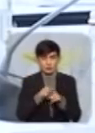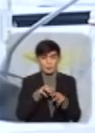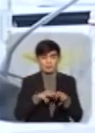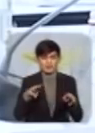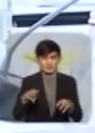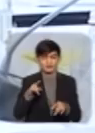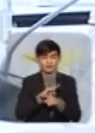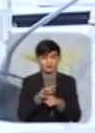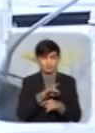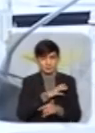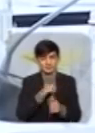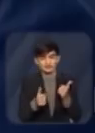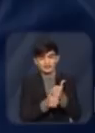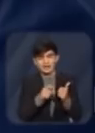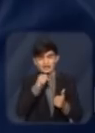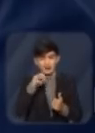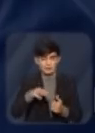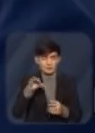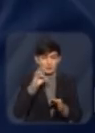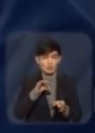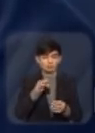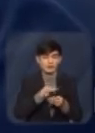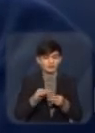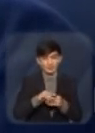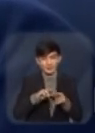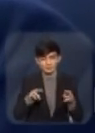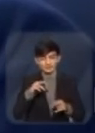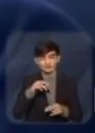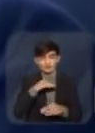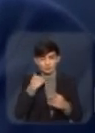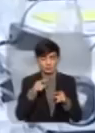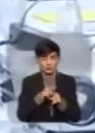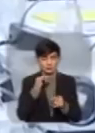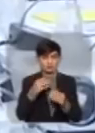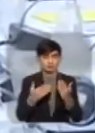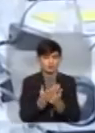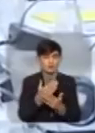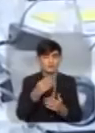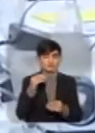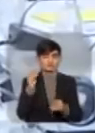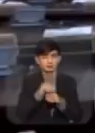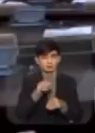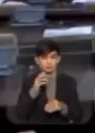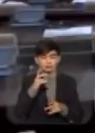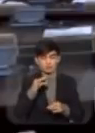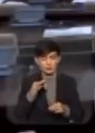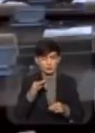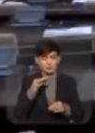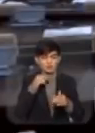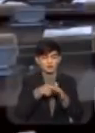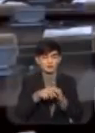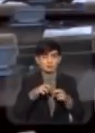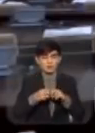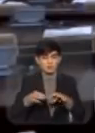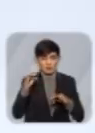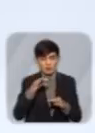ғалым атанға бұрын орынбасарына қатысты жағдай қайталанбас үшін жаңа антиплагиат жүйесі енгізіледі деді. Алайда осы мәселенің бәрін